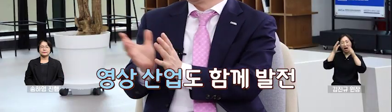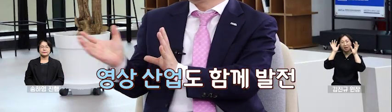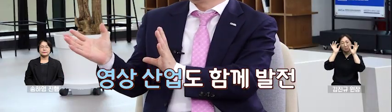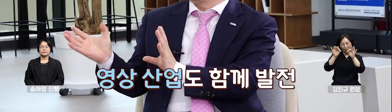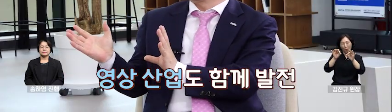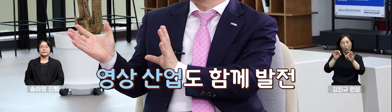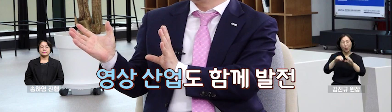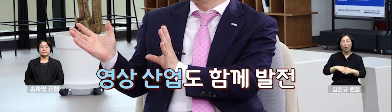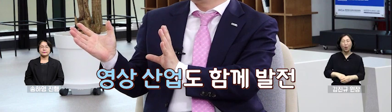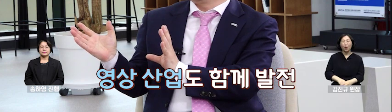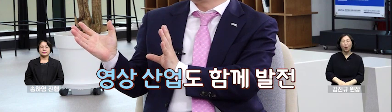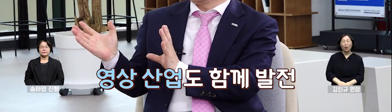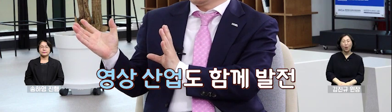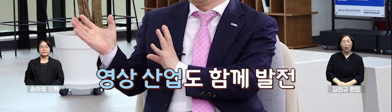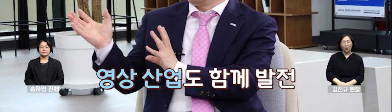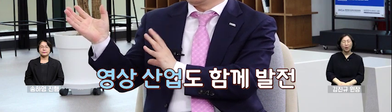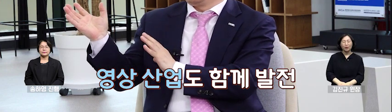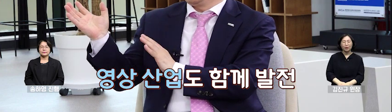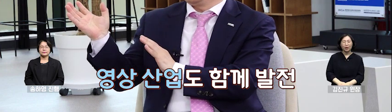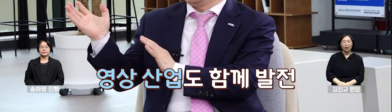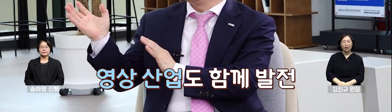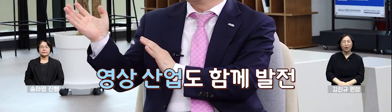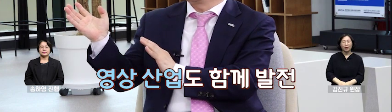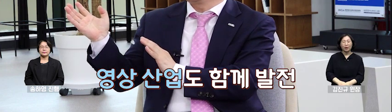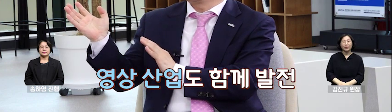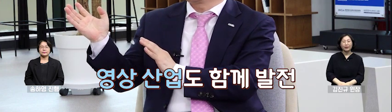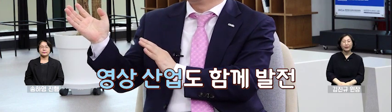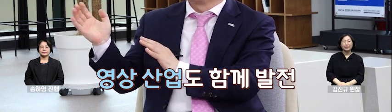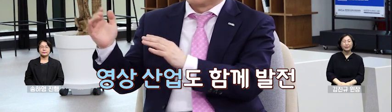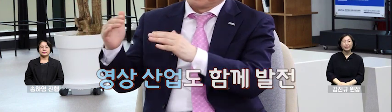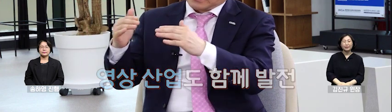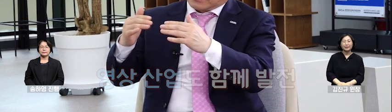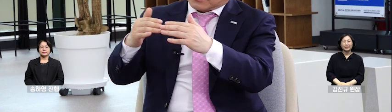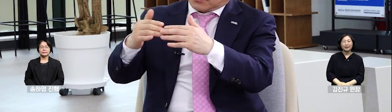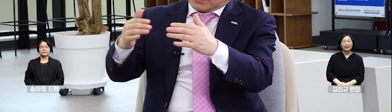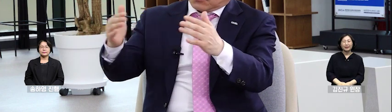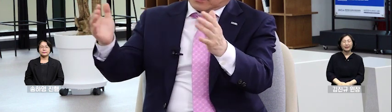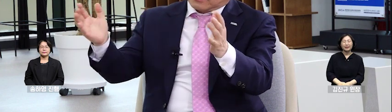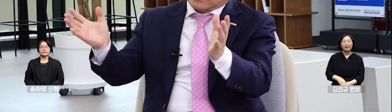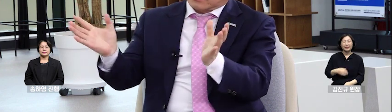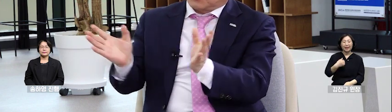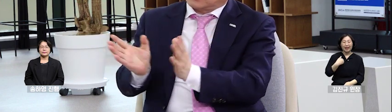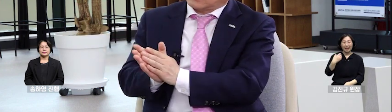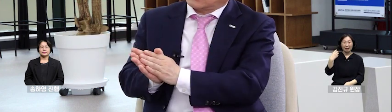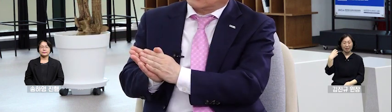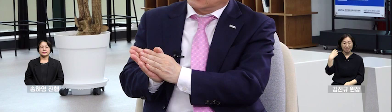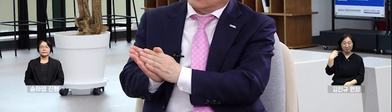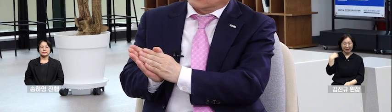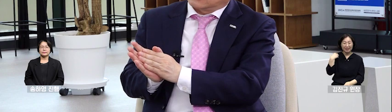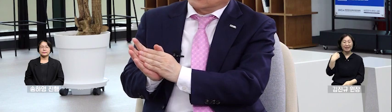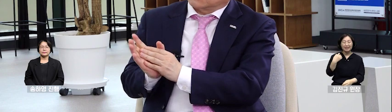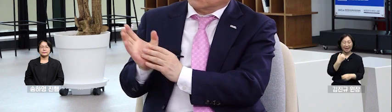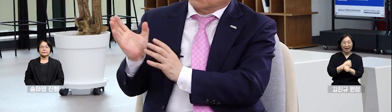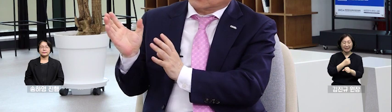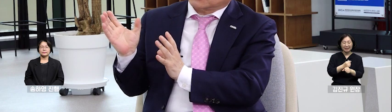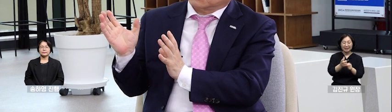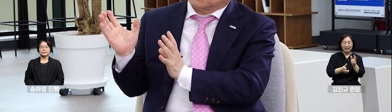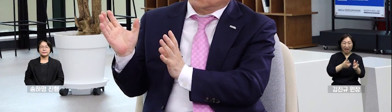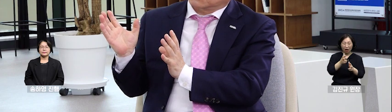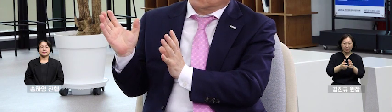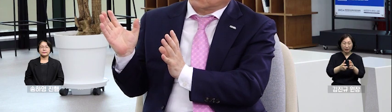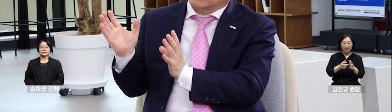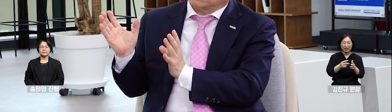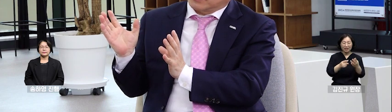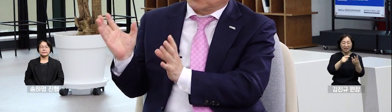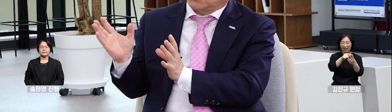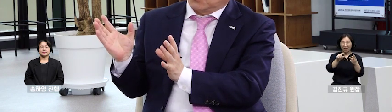테온 테크 로써의 또 새로운 그런 부분이 있는거구요 그래서 저희가 하고 있는 그런 산업들이 다 아 그럼 좋은 실적으로